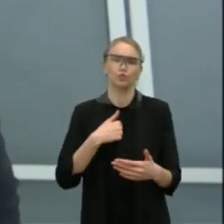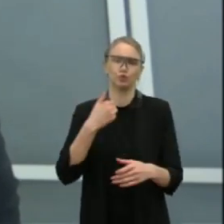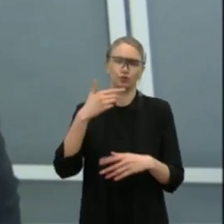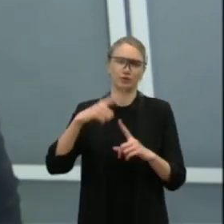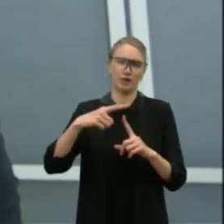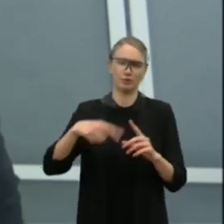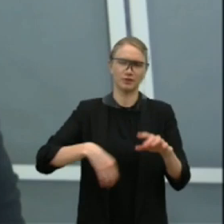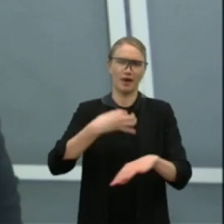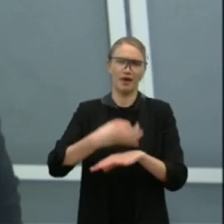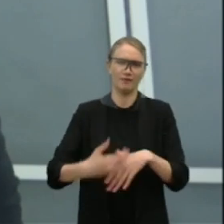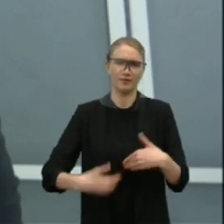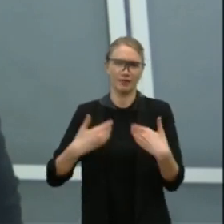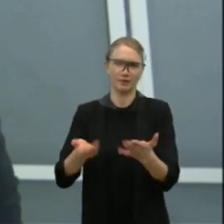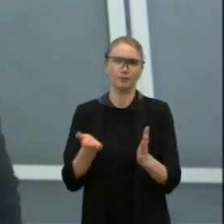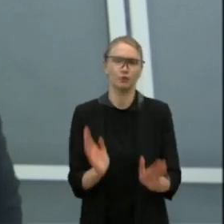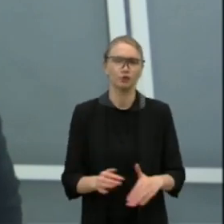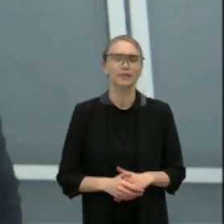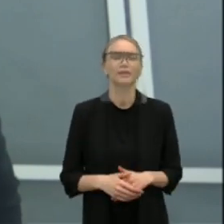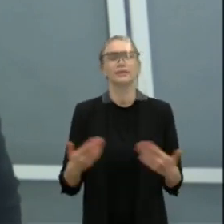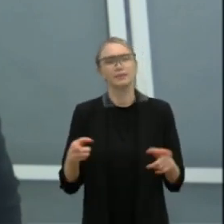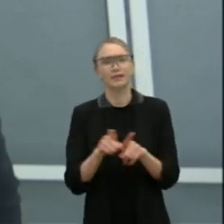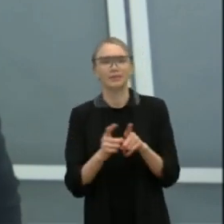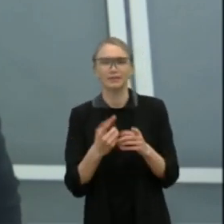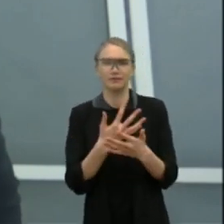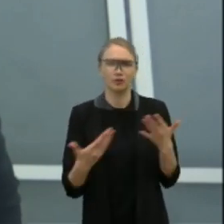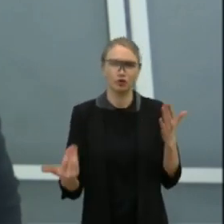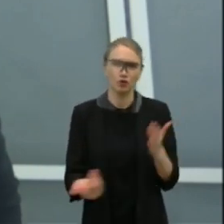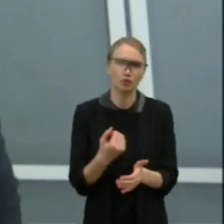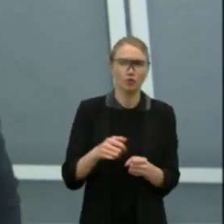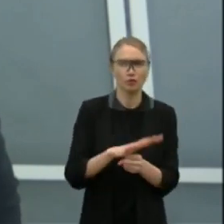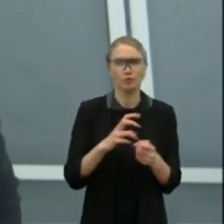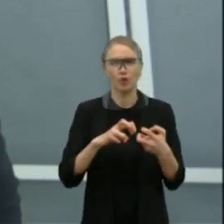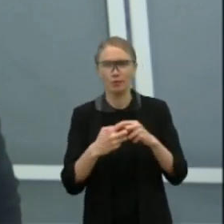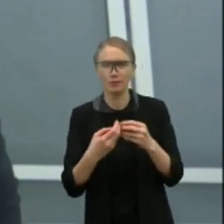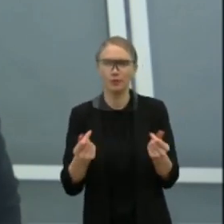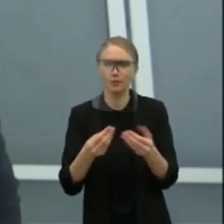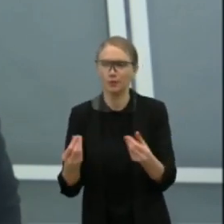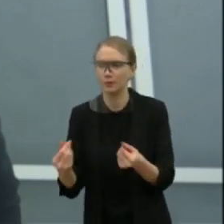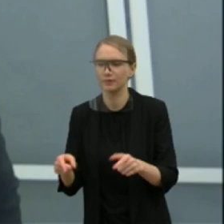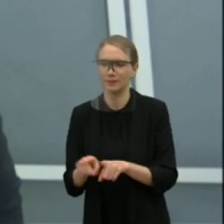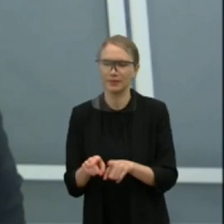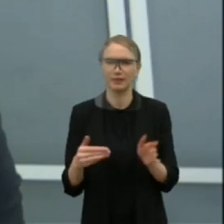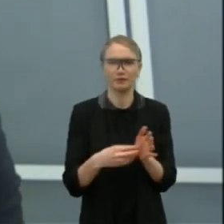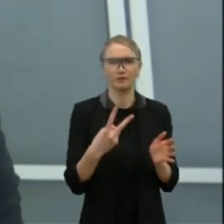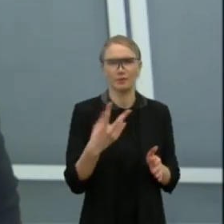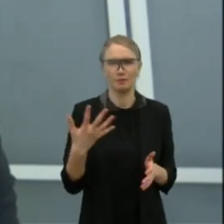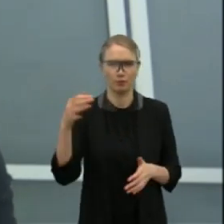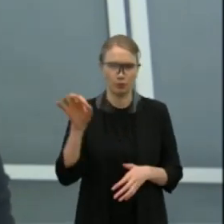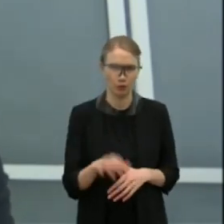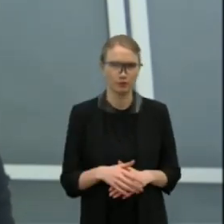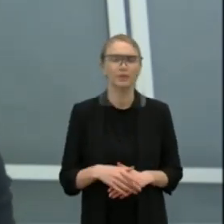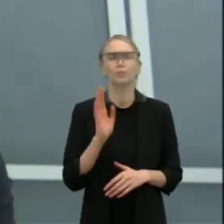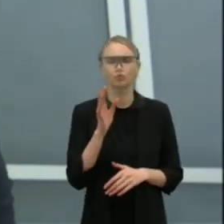nepadaryta ir kas turės būti padaryta ir dėl COVID atsirandančių problemų, nemažiau 25%. Tai iš tikrųjų apie tai